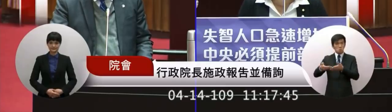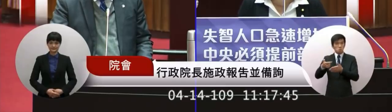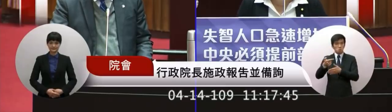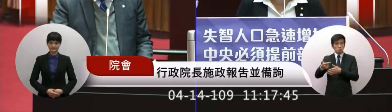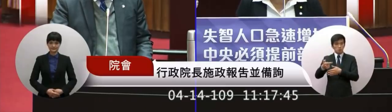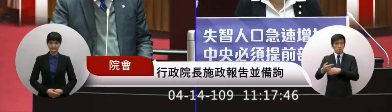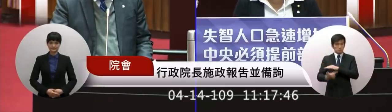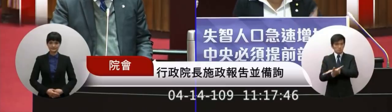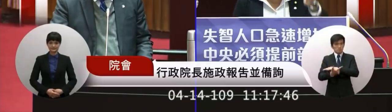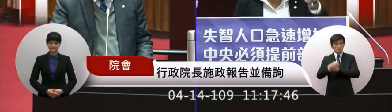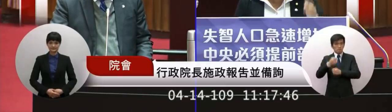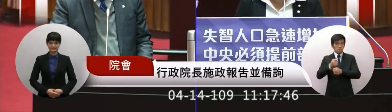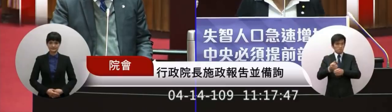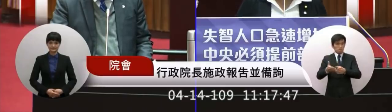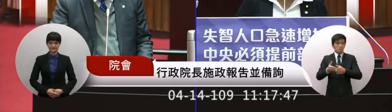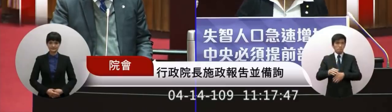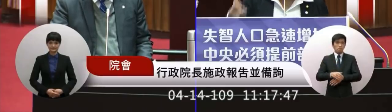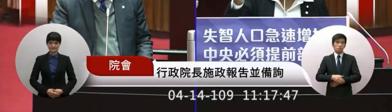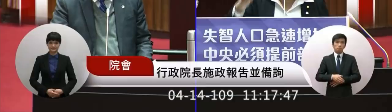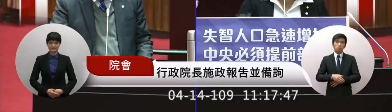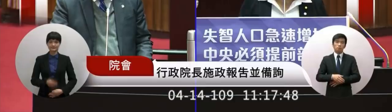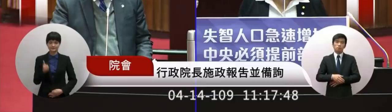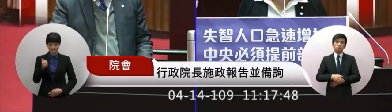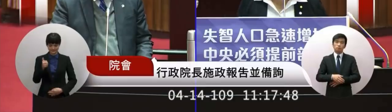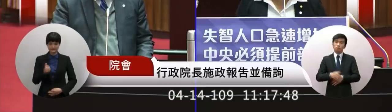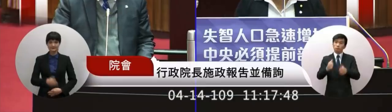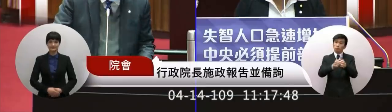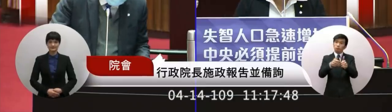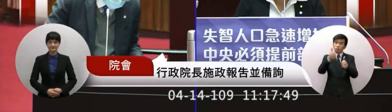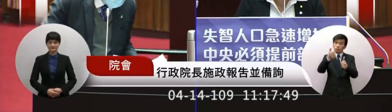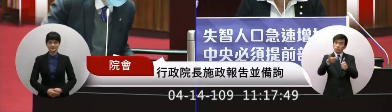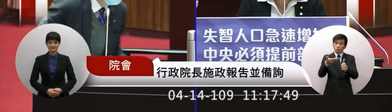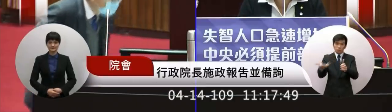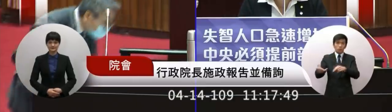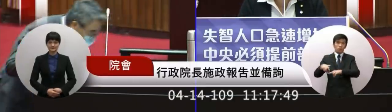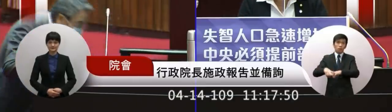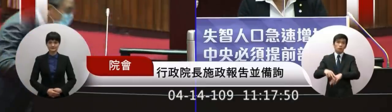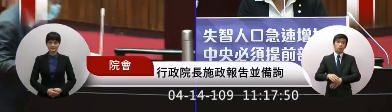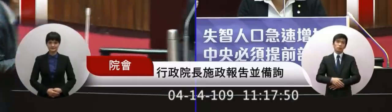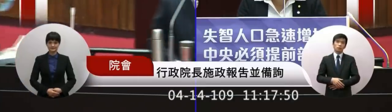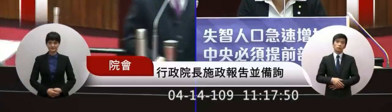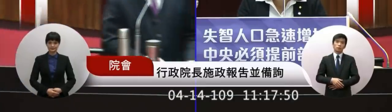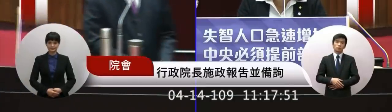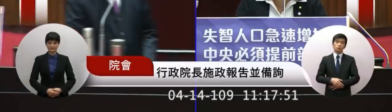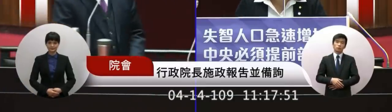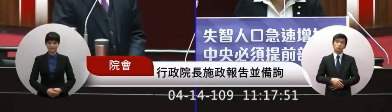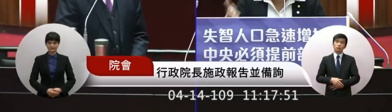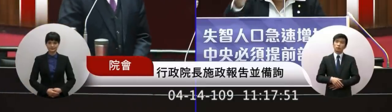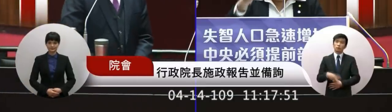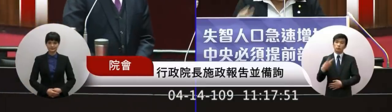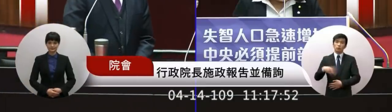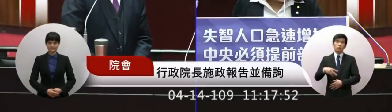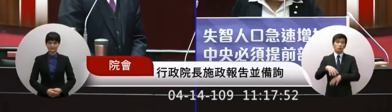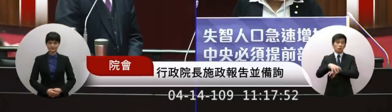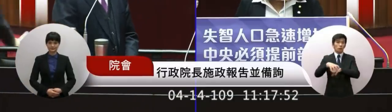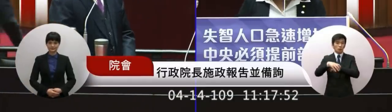要趕緊去做來 請市長回座再來我們這裡環保署長